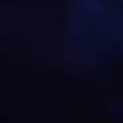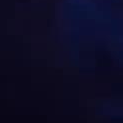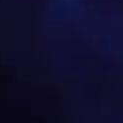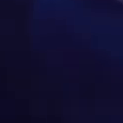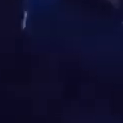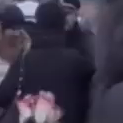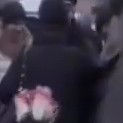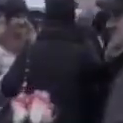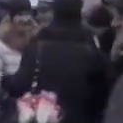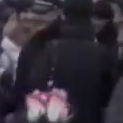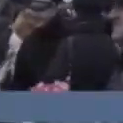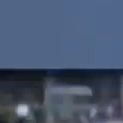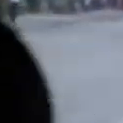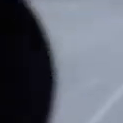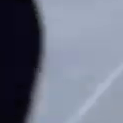Музика